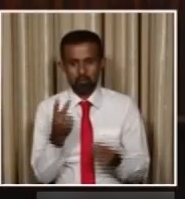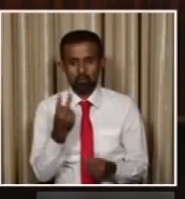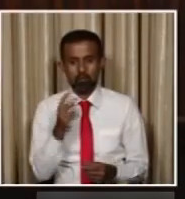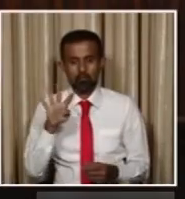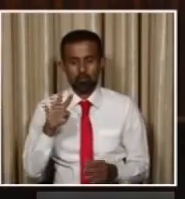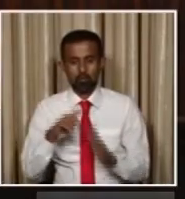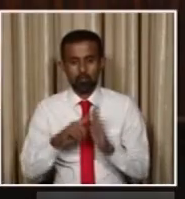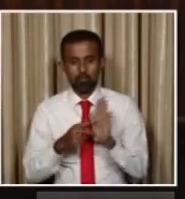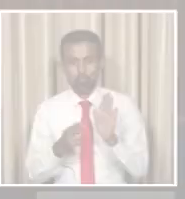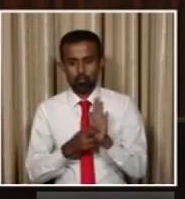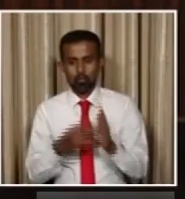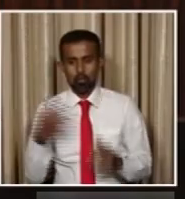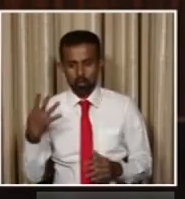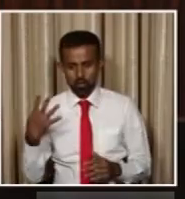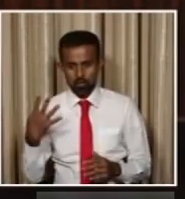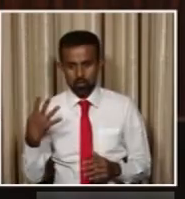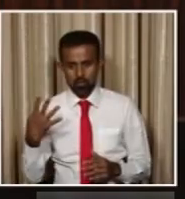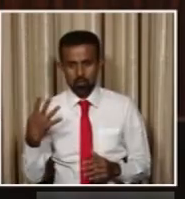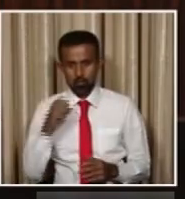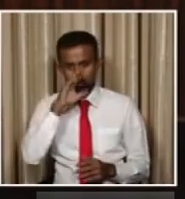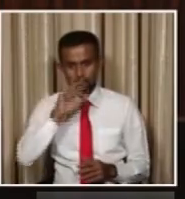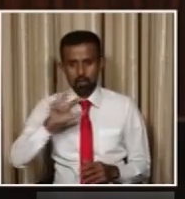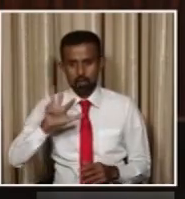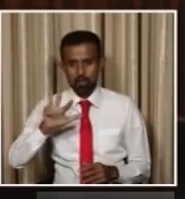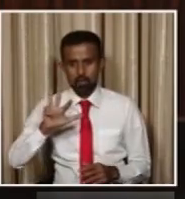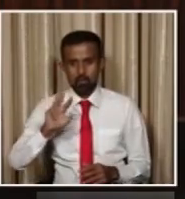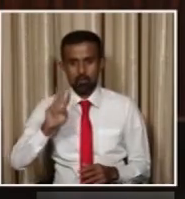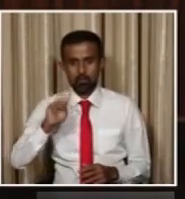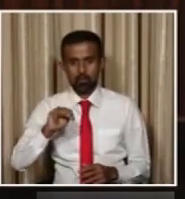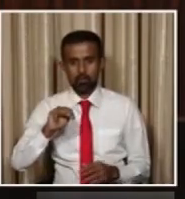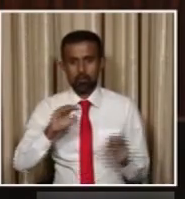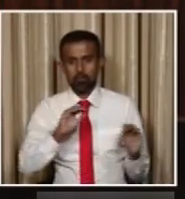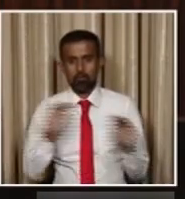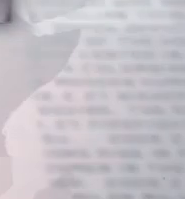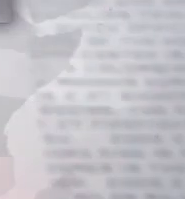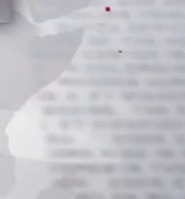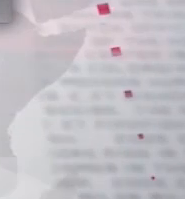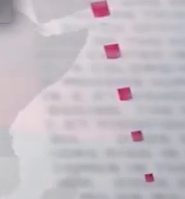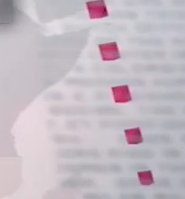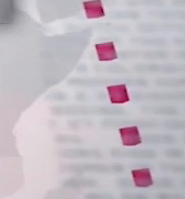2024 ජුනි 4 වෙනිදා උදේ 9:30 දක්වා කල්තබුණු ලැබේ.